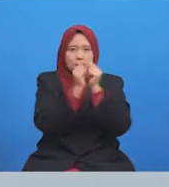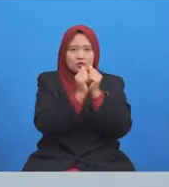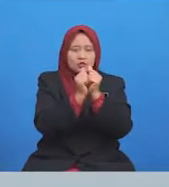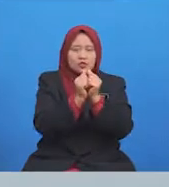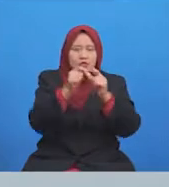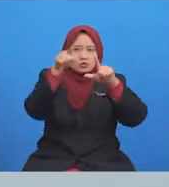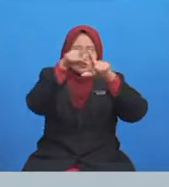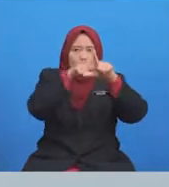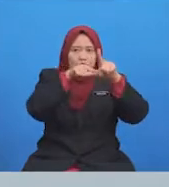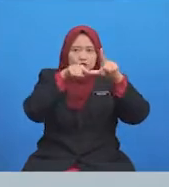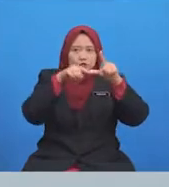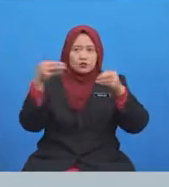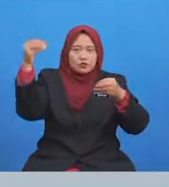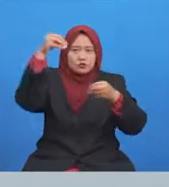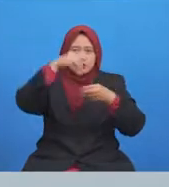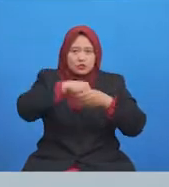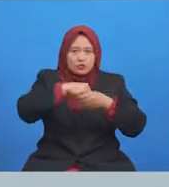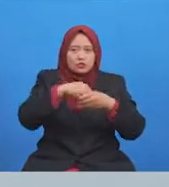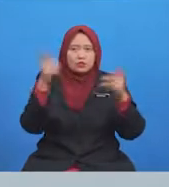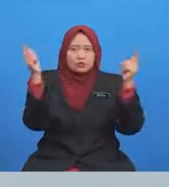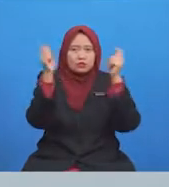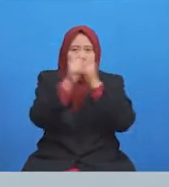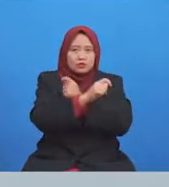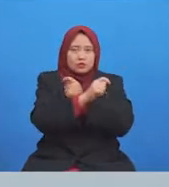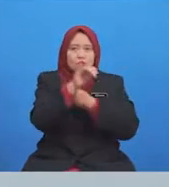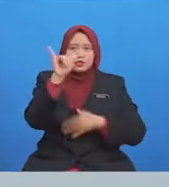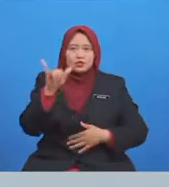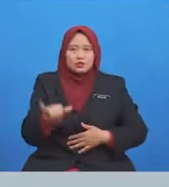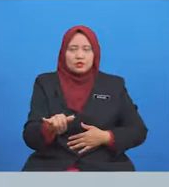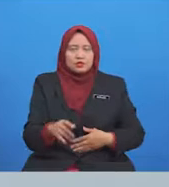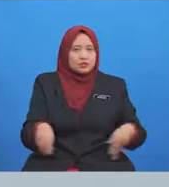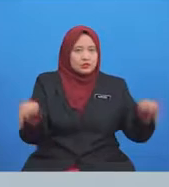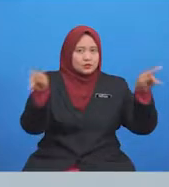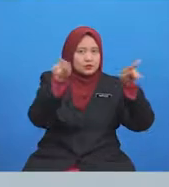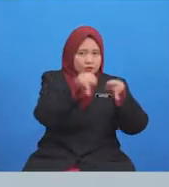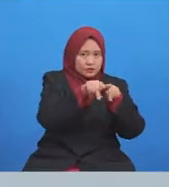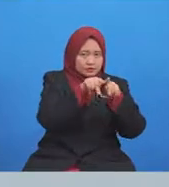sudut pedalaman bertentangan yang sepadan?